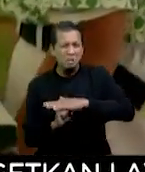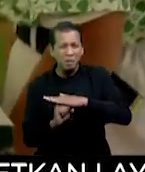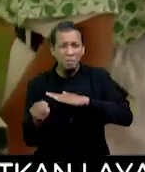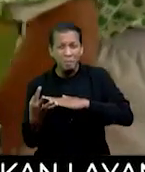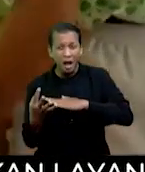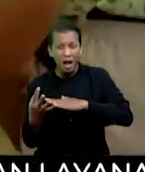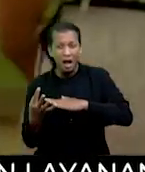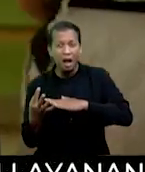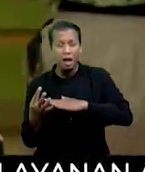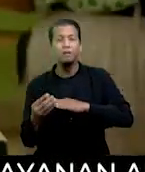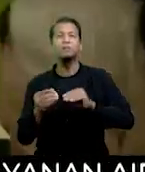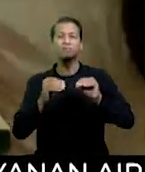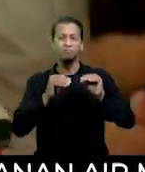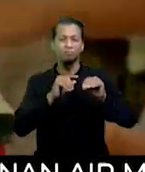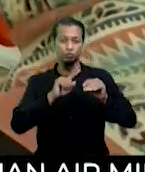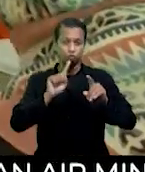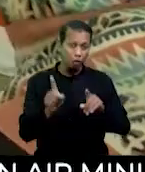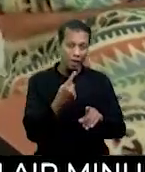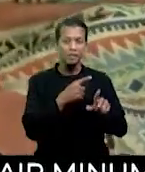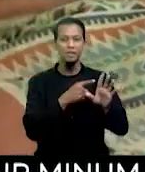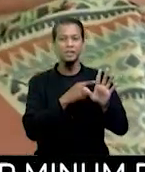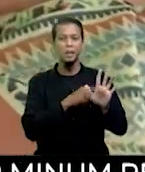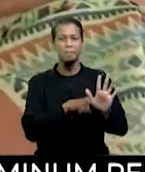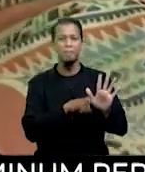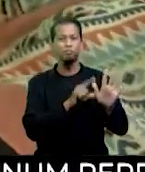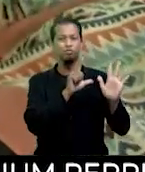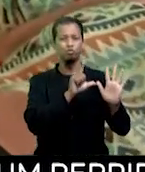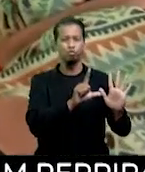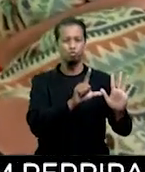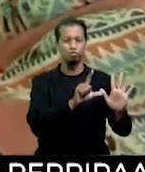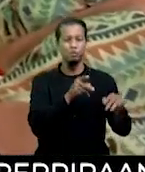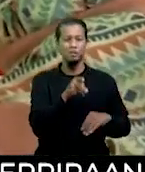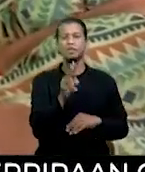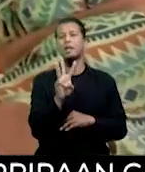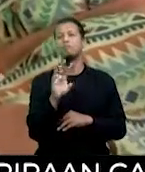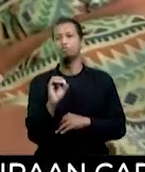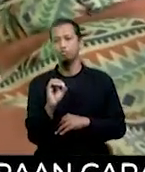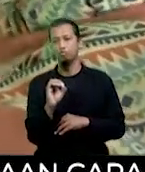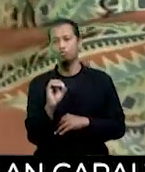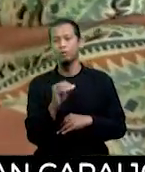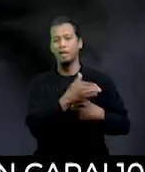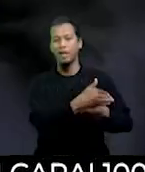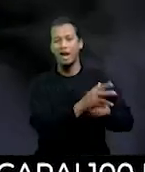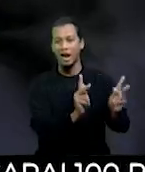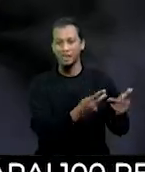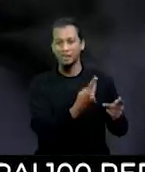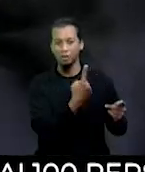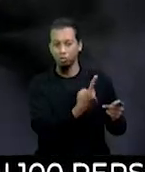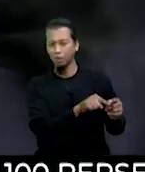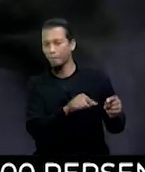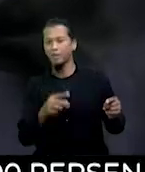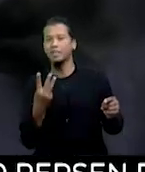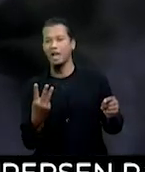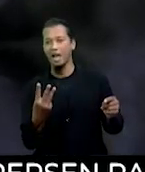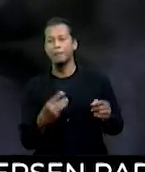belajar mengajar dimulai dari pukul 7.30 untuk kelas 1 dan juga kelas 3 ini hingga dengan pukul